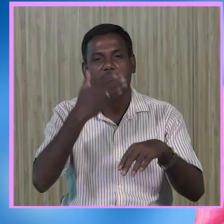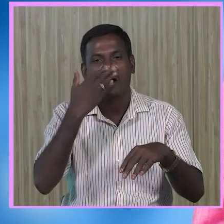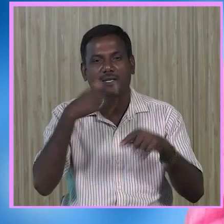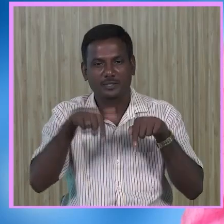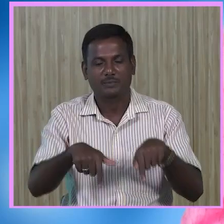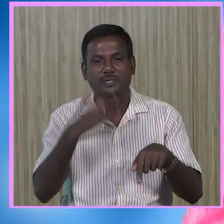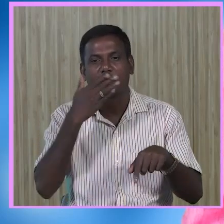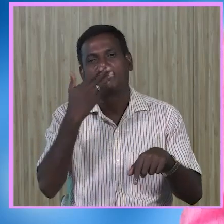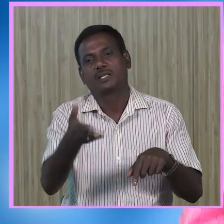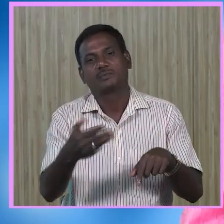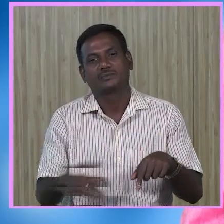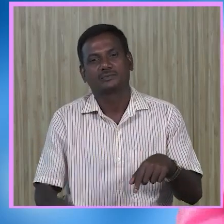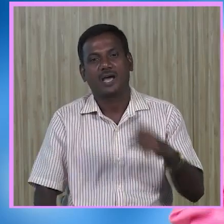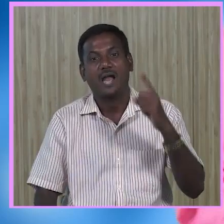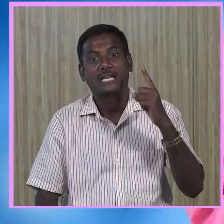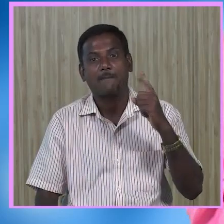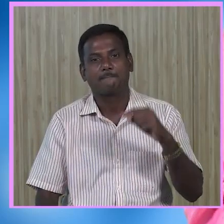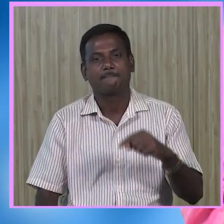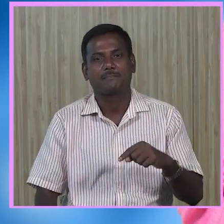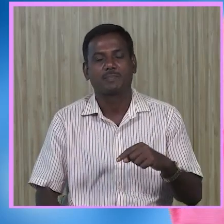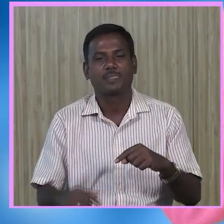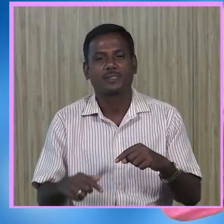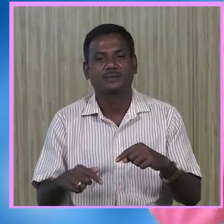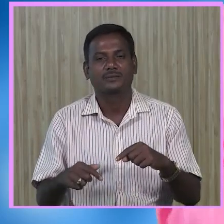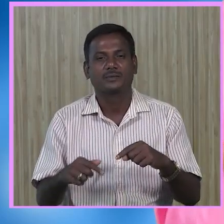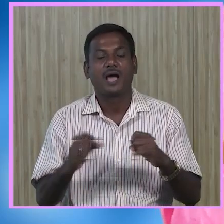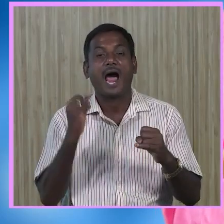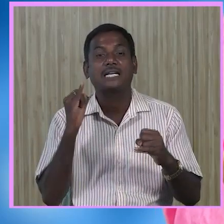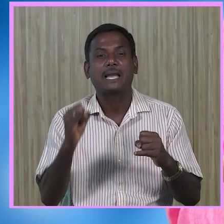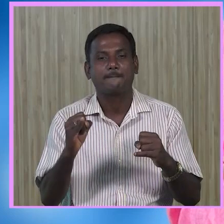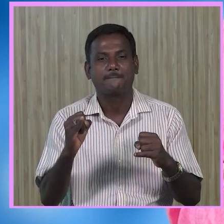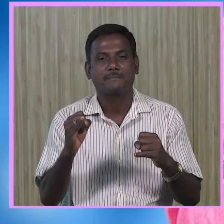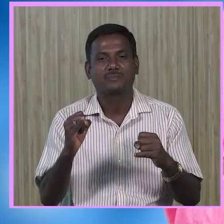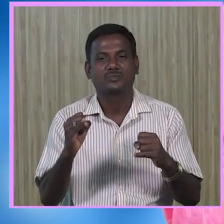அப்படிங்கிற பாடத்தில் நம்ம பார்க்க போகிறது அண்டம்,